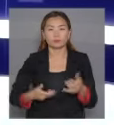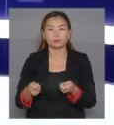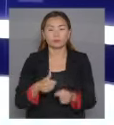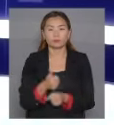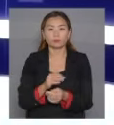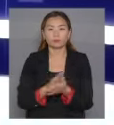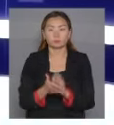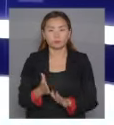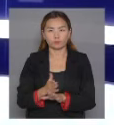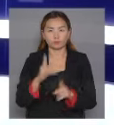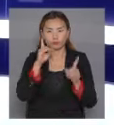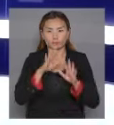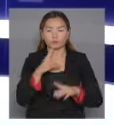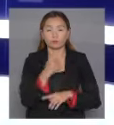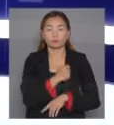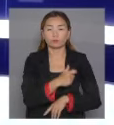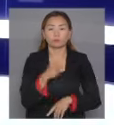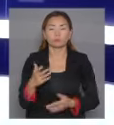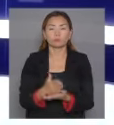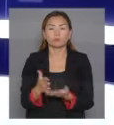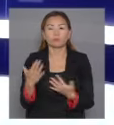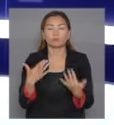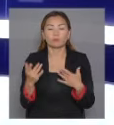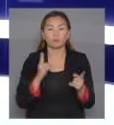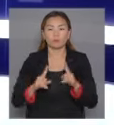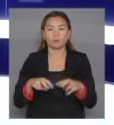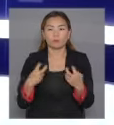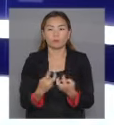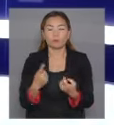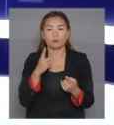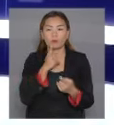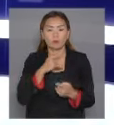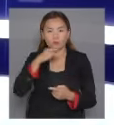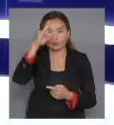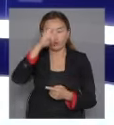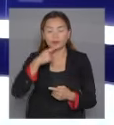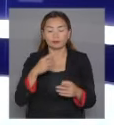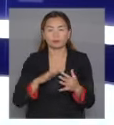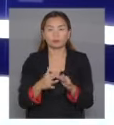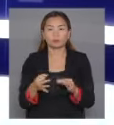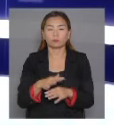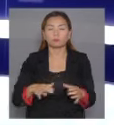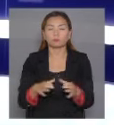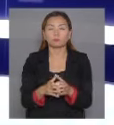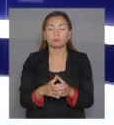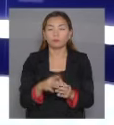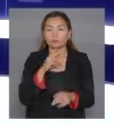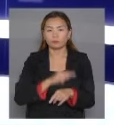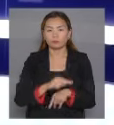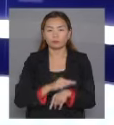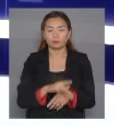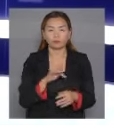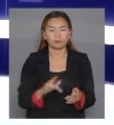басқармасы ұйымдастырған жиынға тіл жанашырлары мен қоғамдық кеңестің халықаралық қазақ тілі қоғамы облыстық филиалының тіл оқу